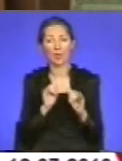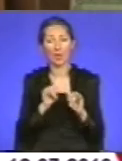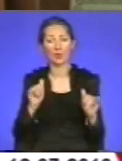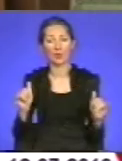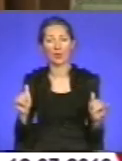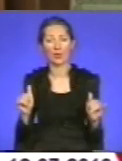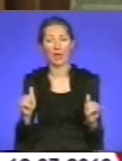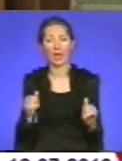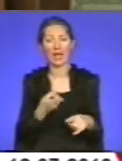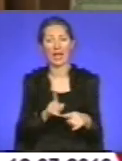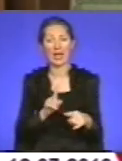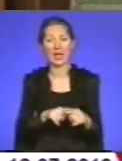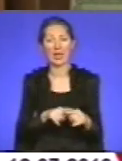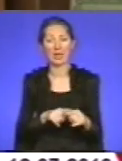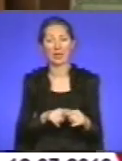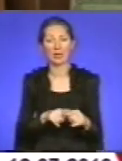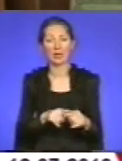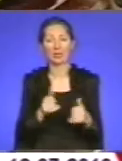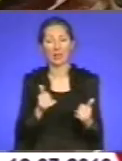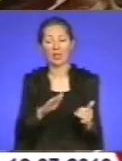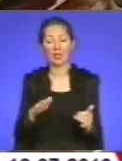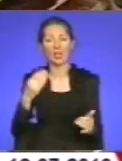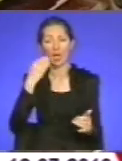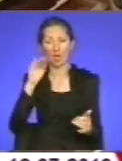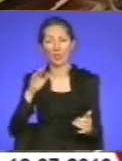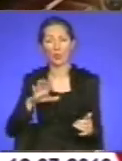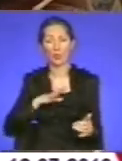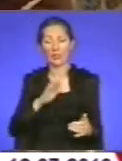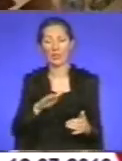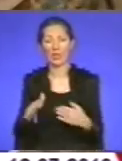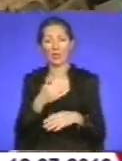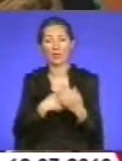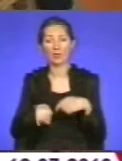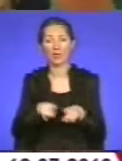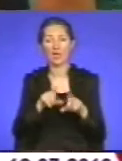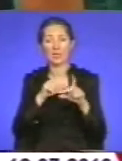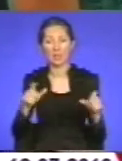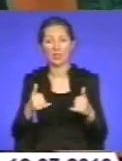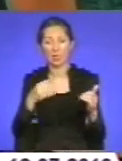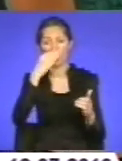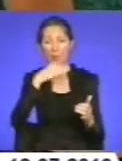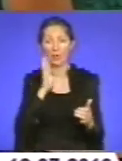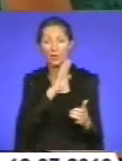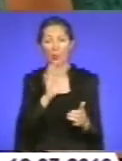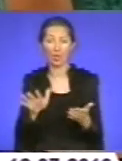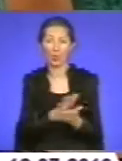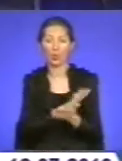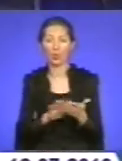розвиткові. Тобто для дитини це краще. Перебування дітей-інвалідів у таких закладах для батьків буде